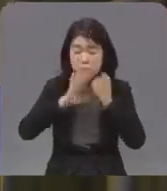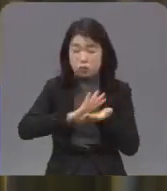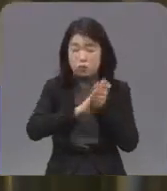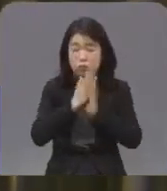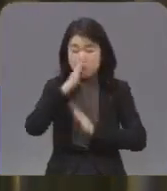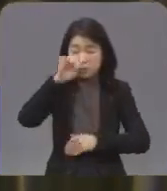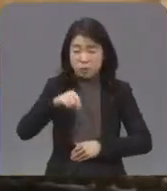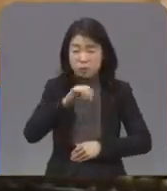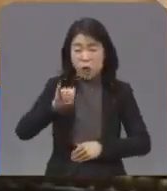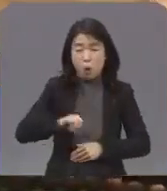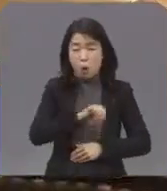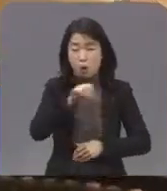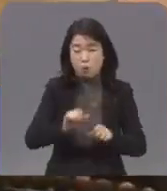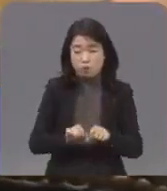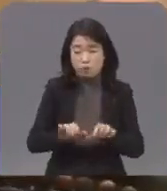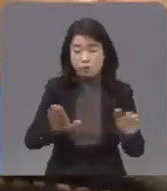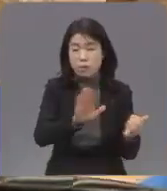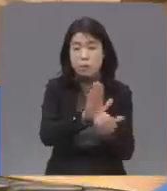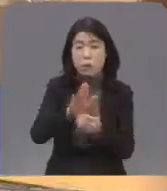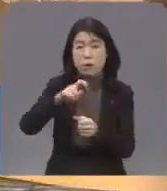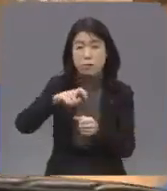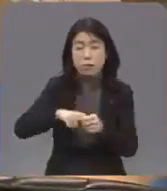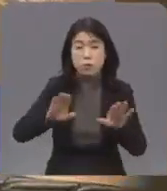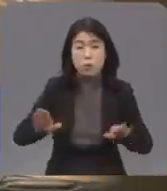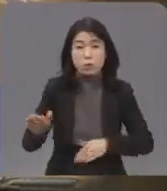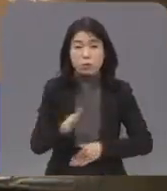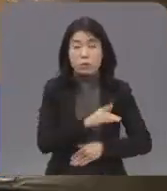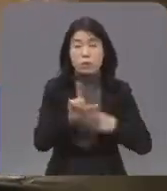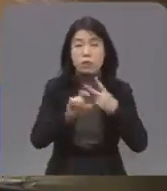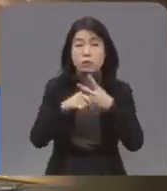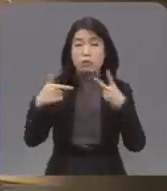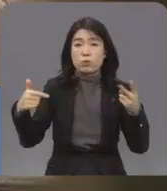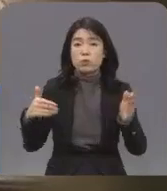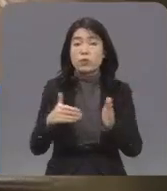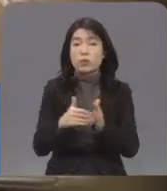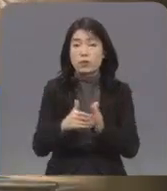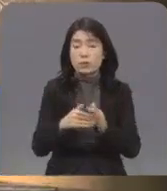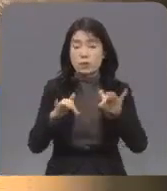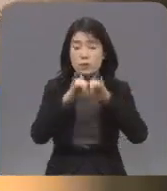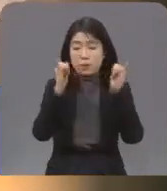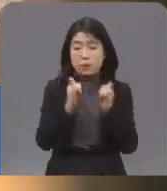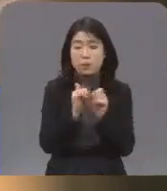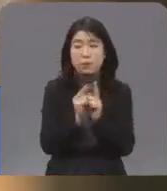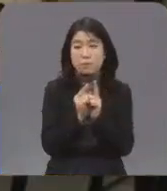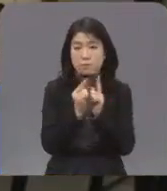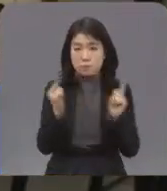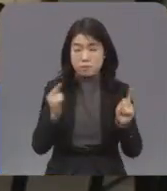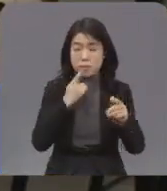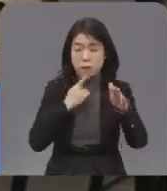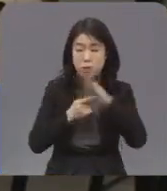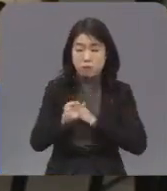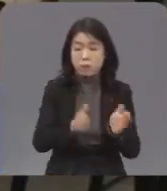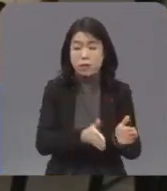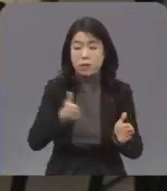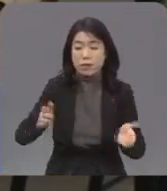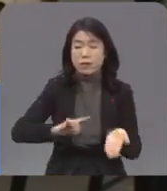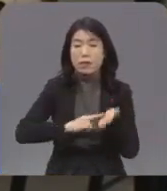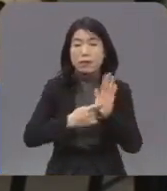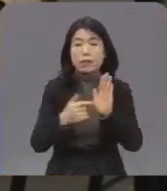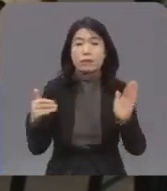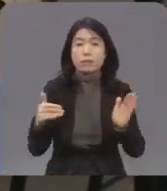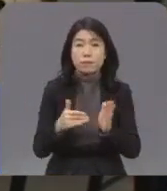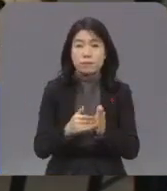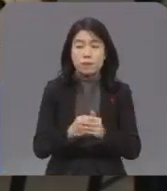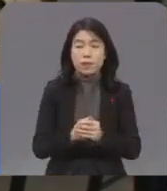바이러스 오미크론의 확산을 막기 위해서 오늘부터 다음 달 6일까지 사회적 거리두기 조치를 연장한다고